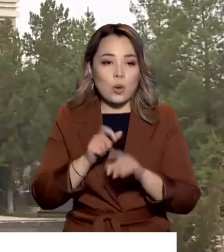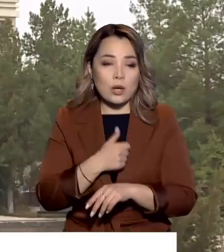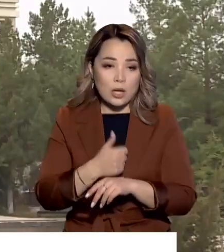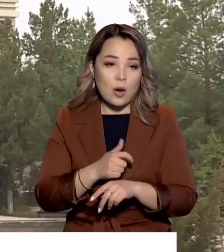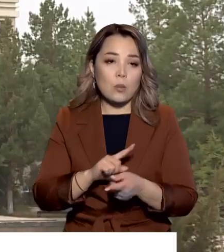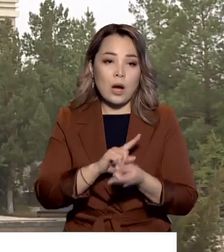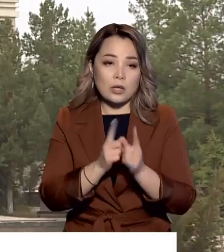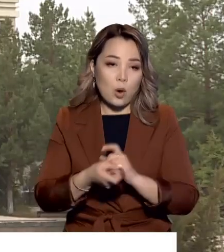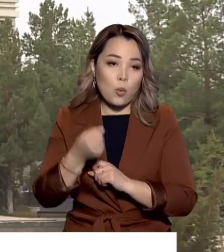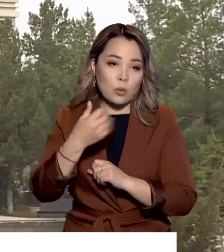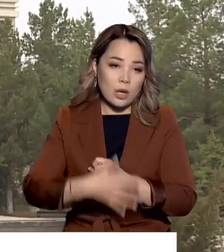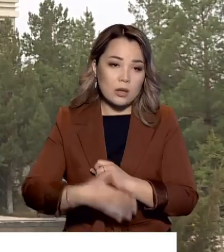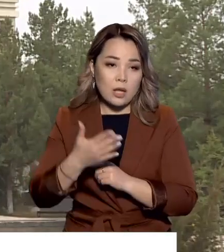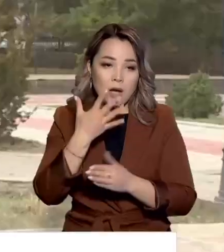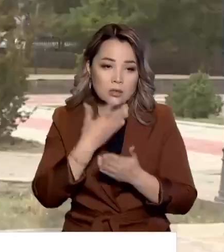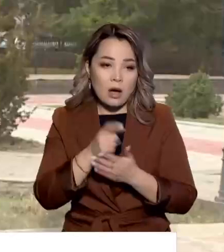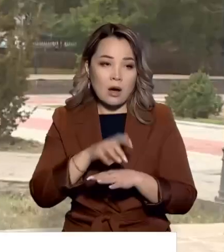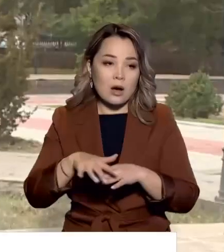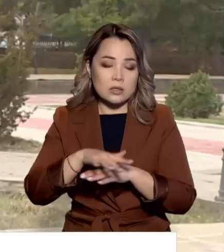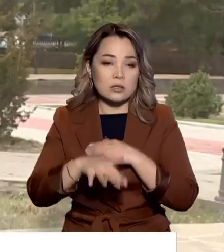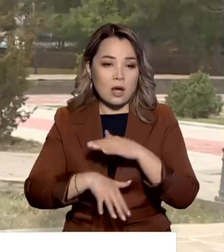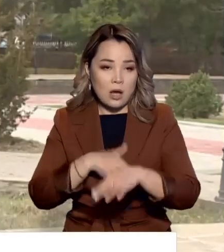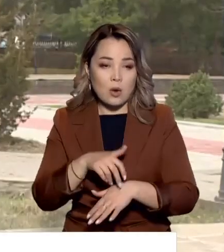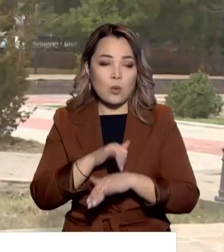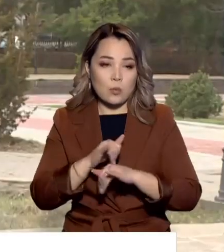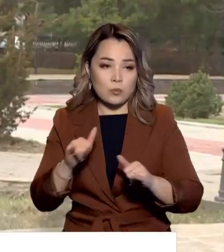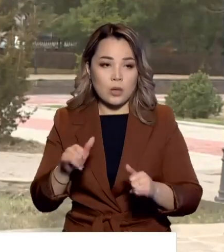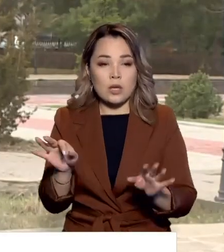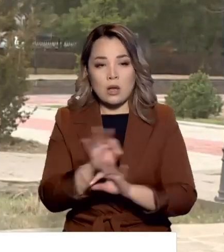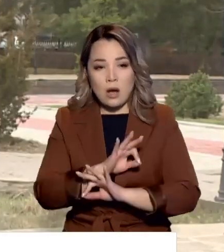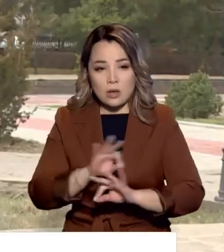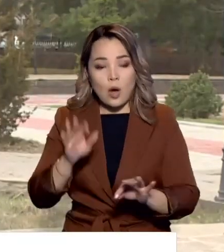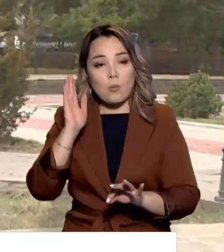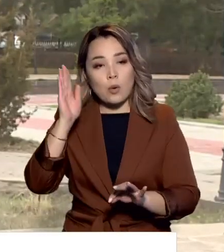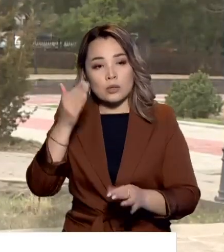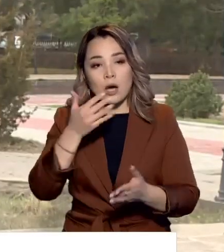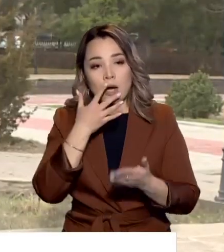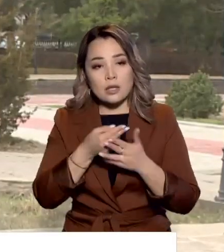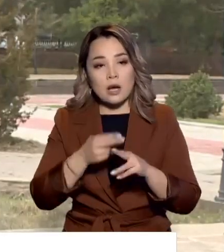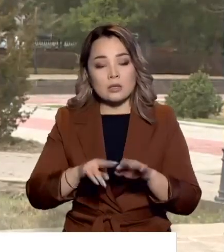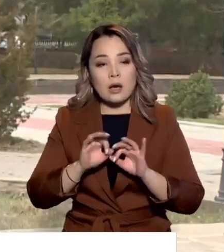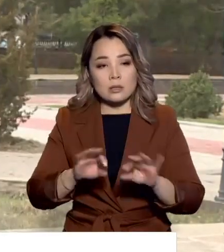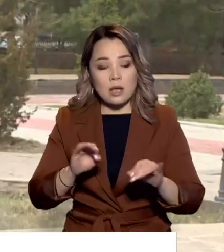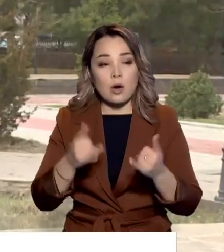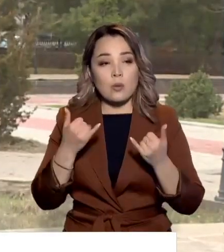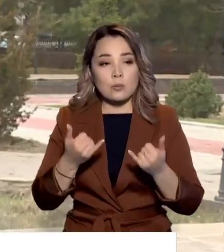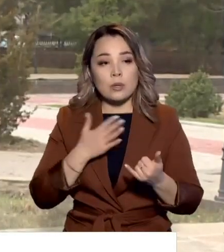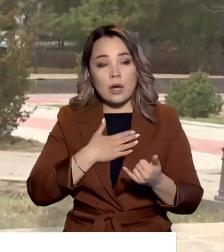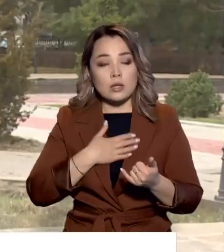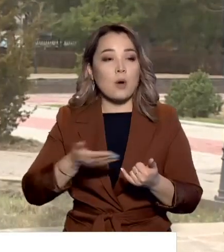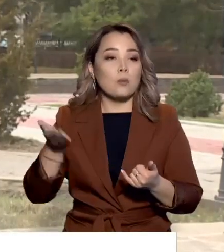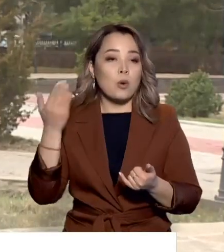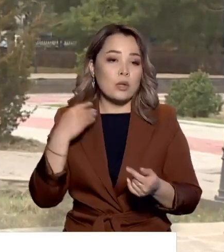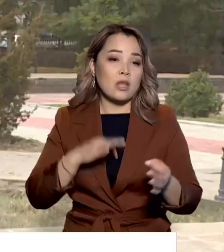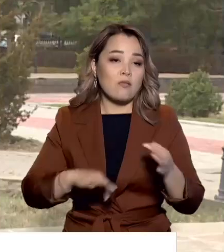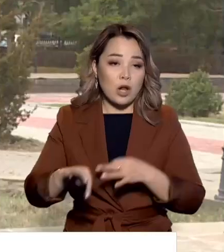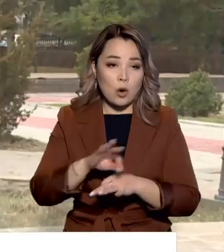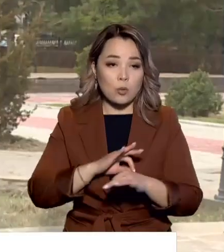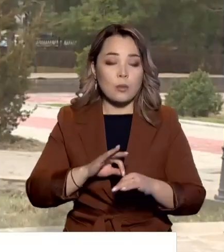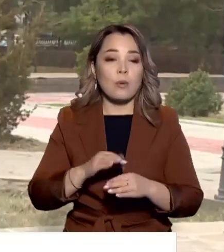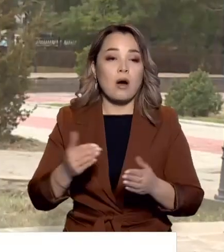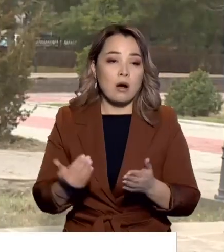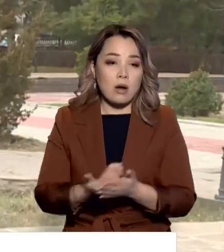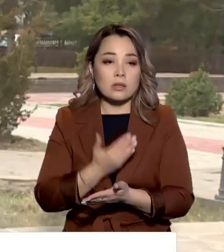айналу арқылы халық саны еселенбек. Бұл өте керемет болады. Болашақта неге десеңіздер, қазір мынау бұрынғы инфрақұрылымның бәрі